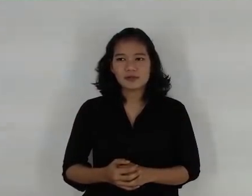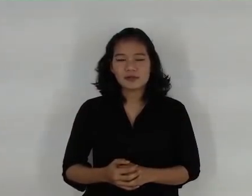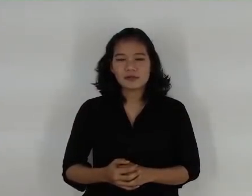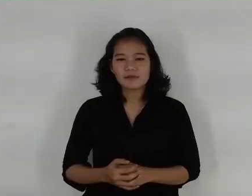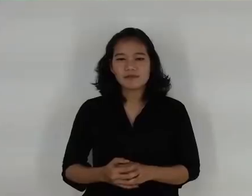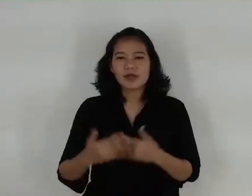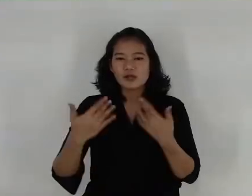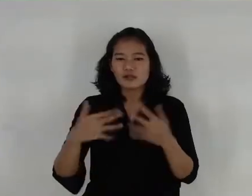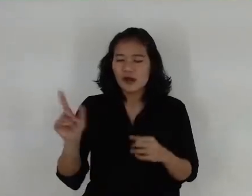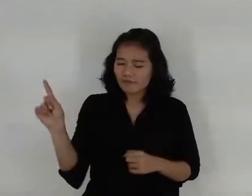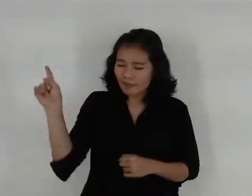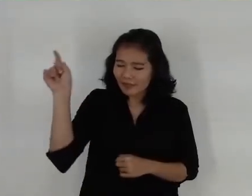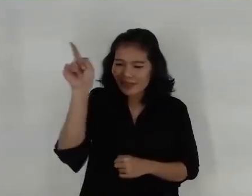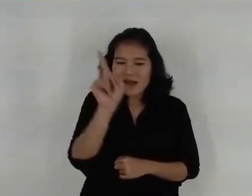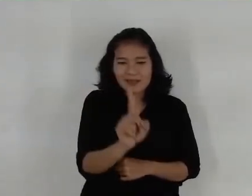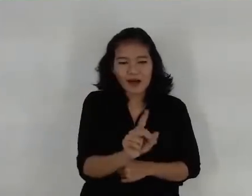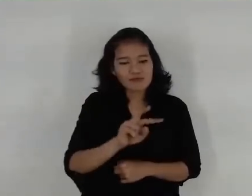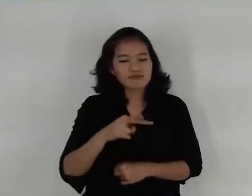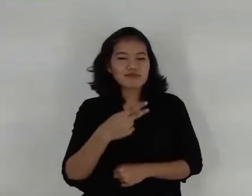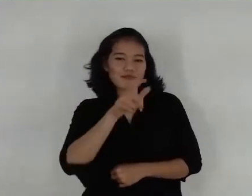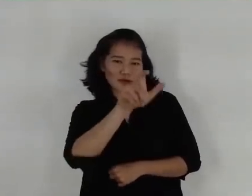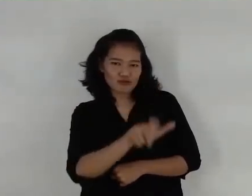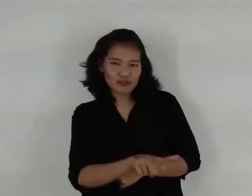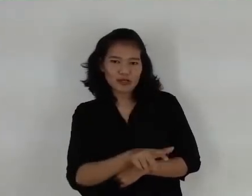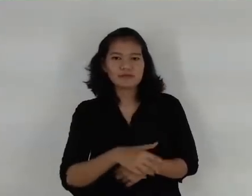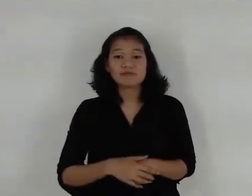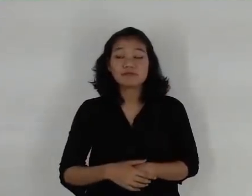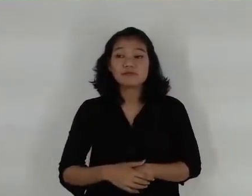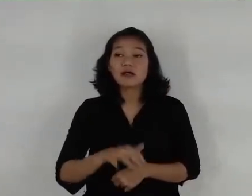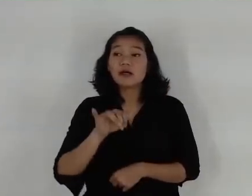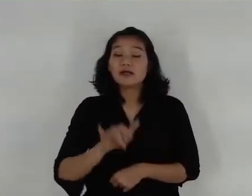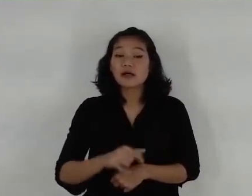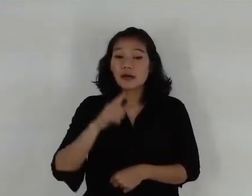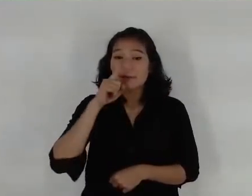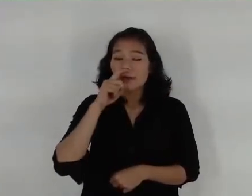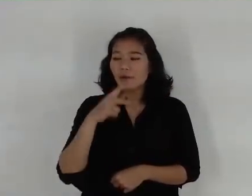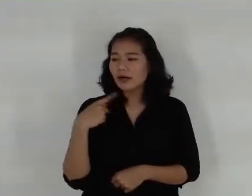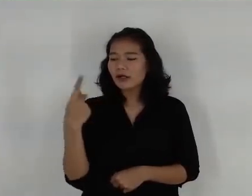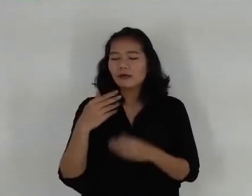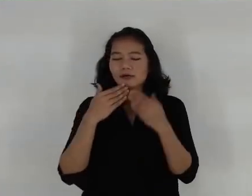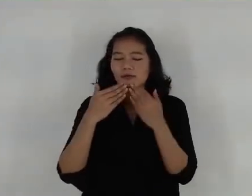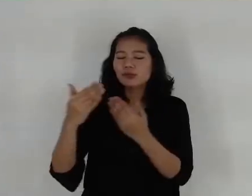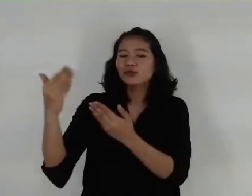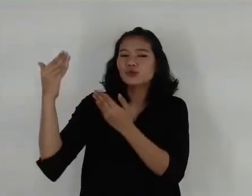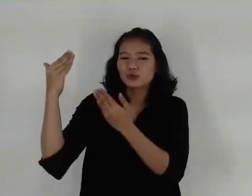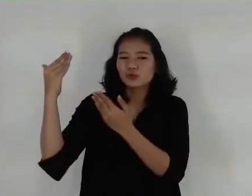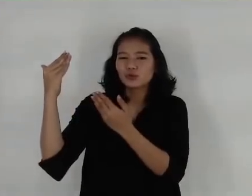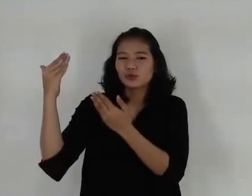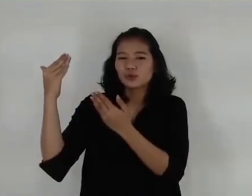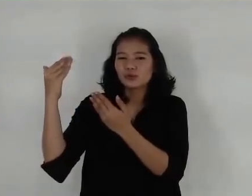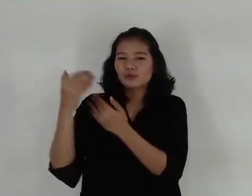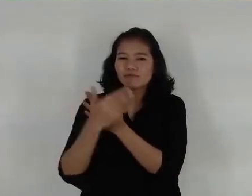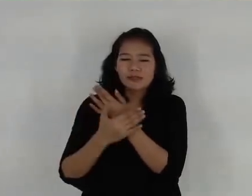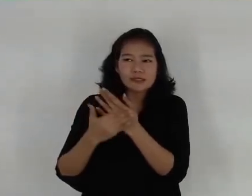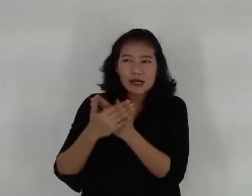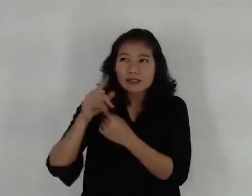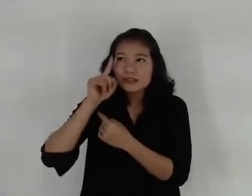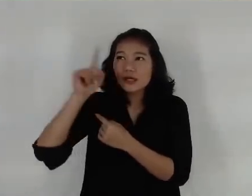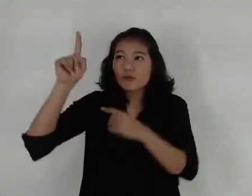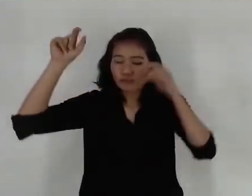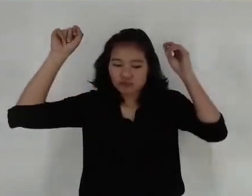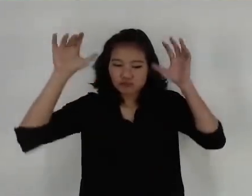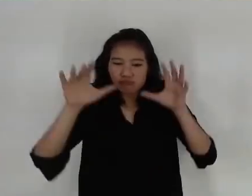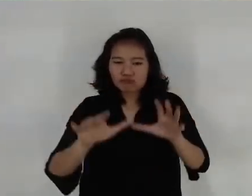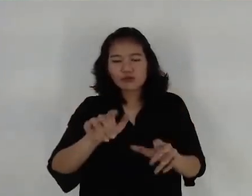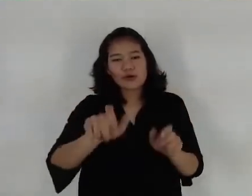manusia dia bapak kami mengucap syukur untuk kasih setiamu kepada